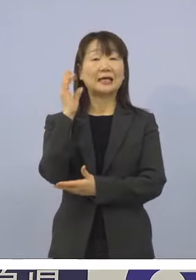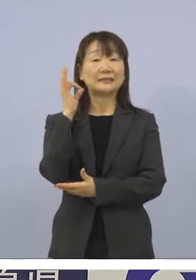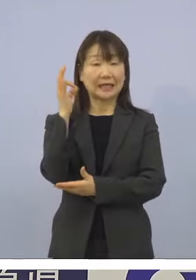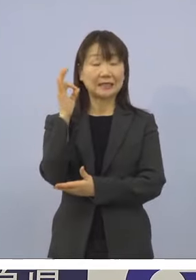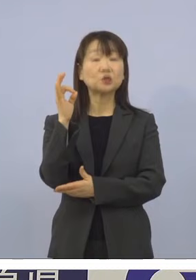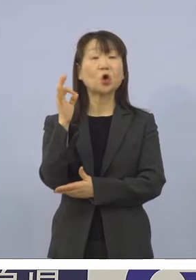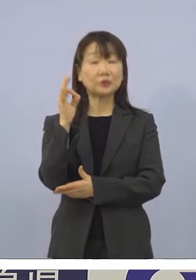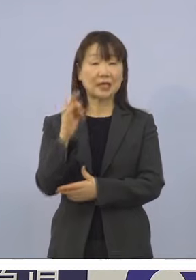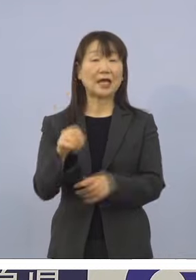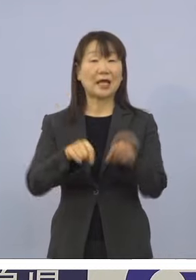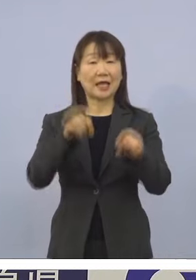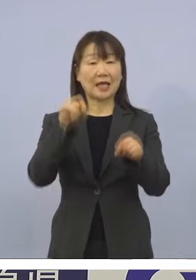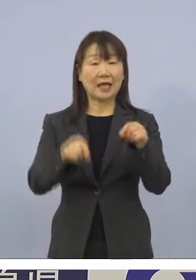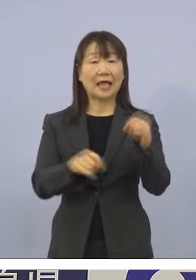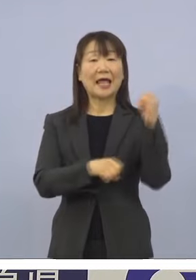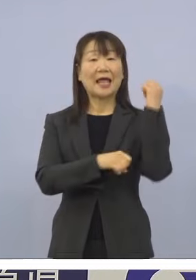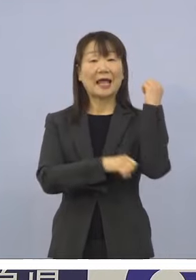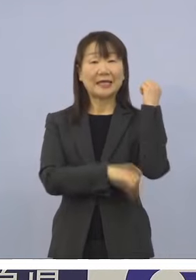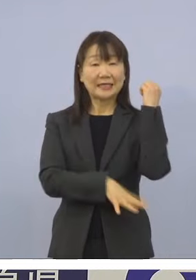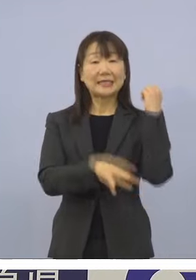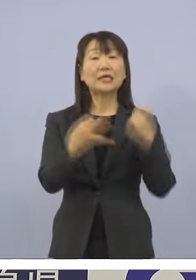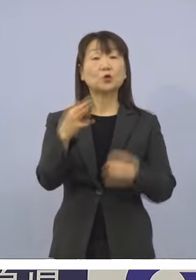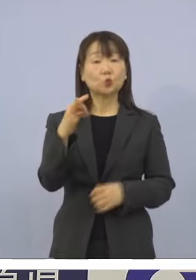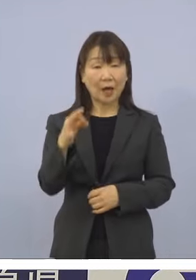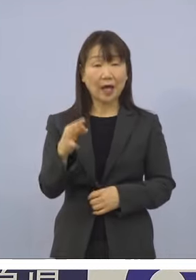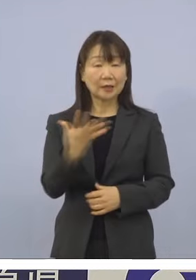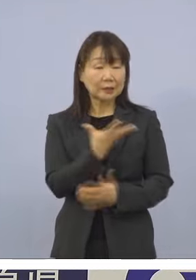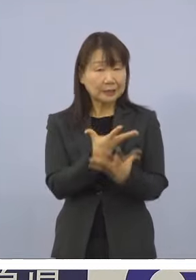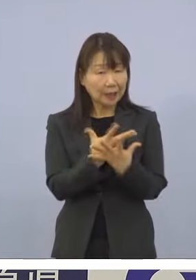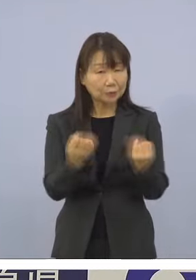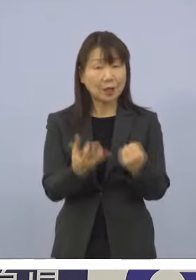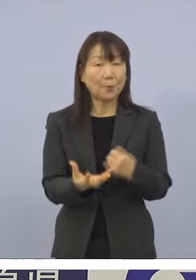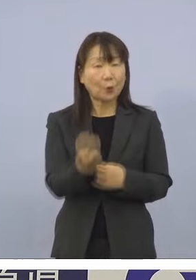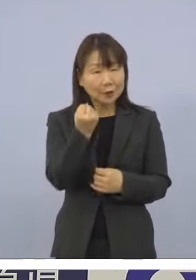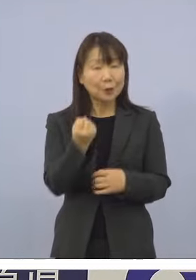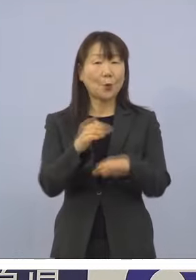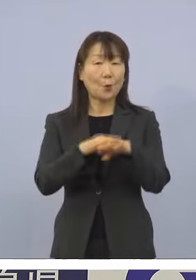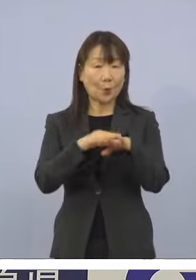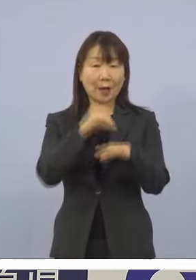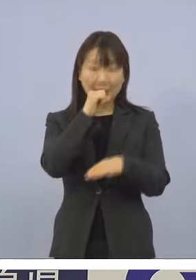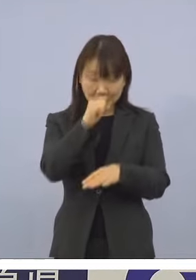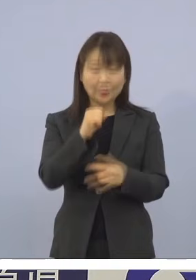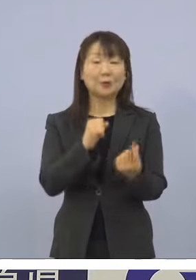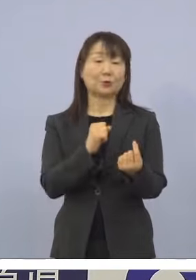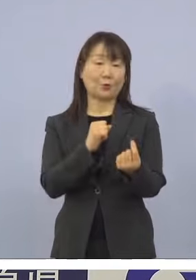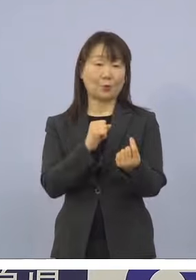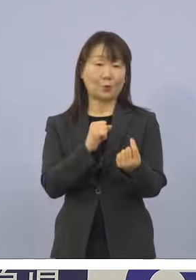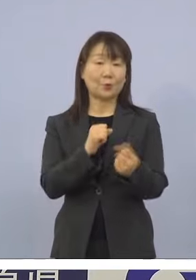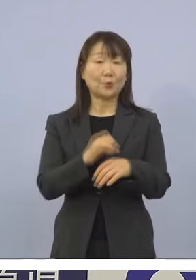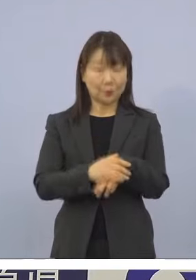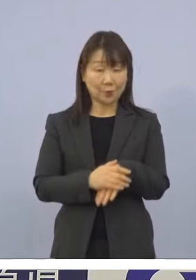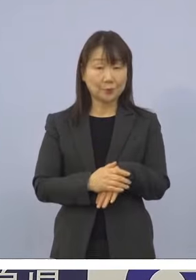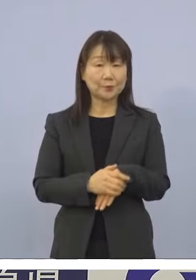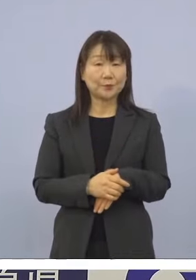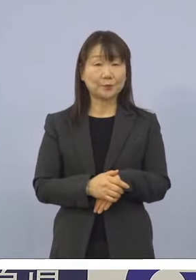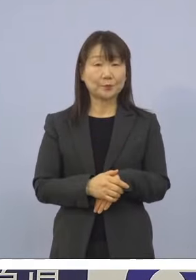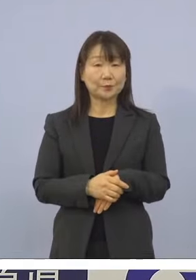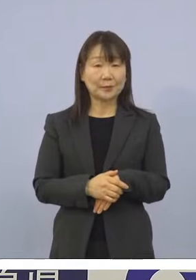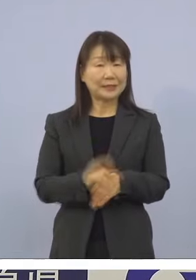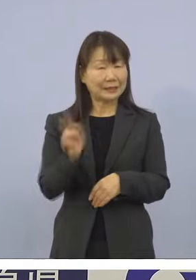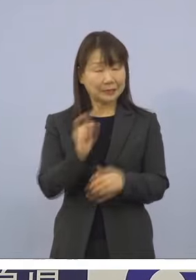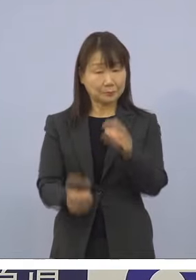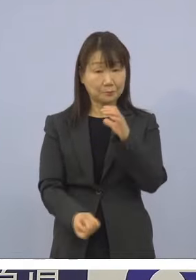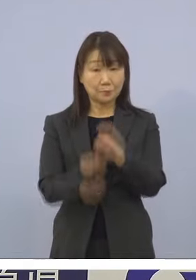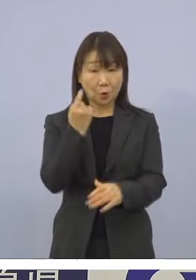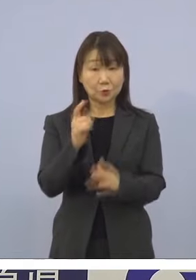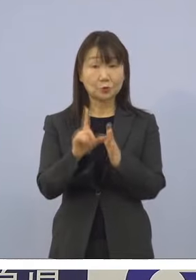はり多く持っておくに越したことはございません。まさに有事の時に